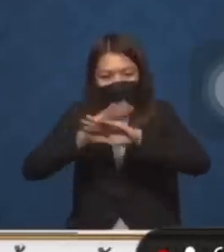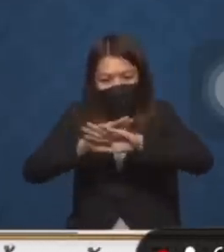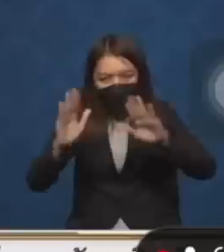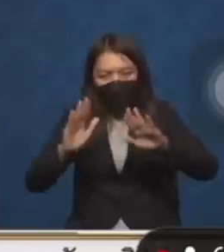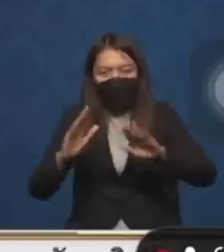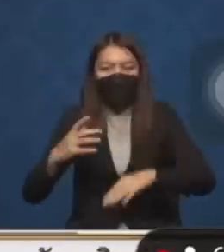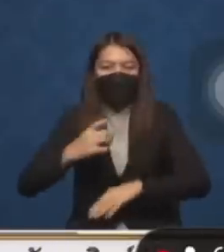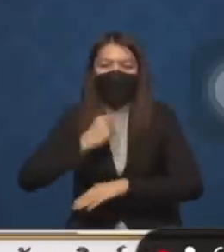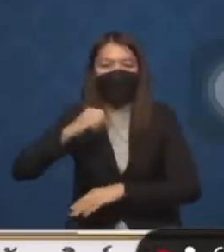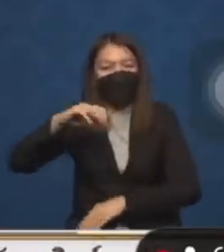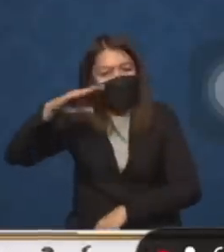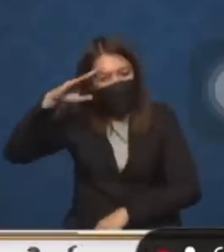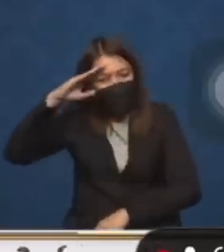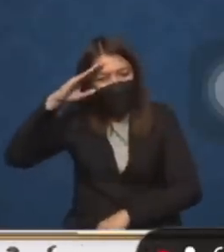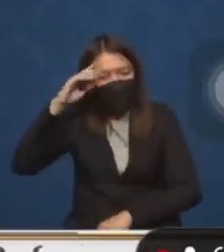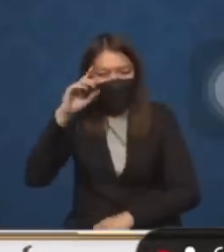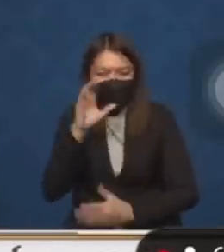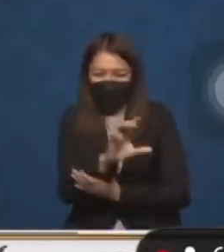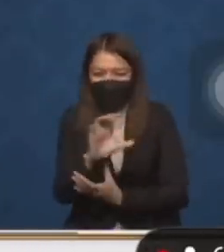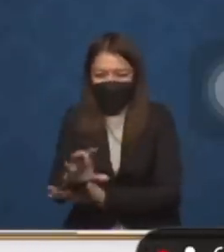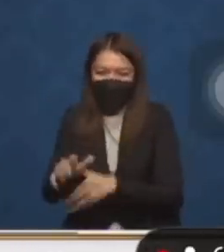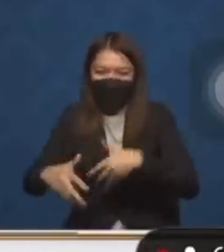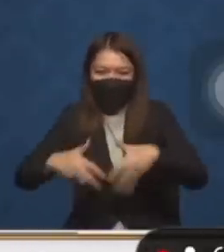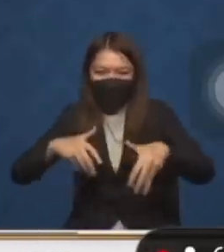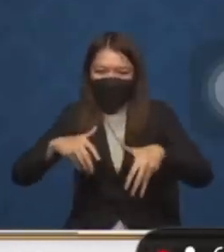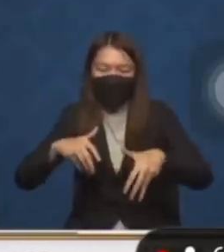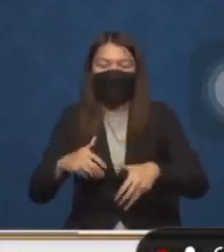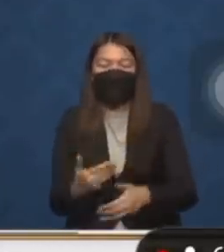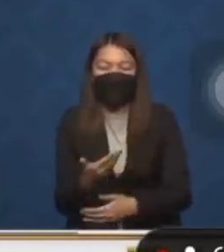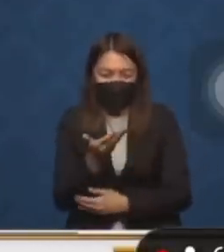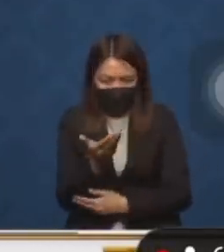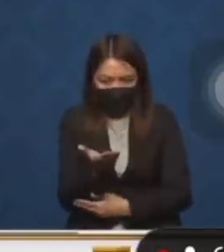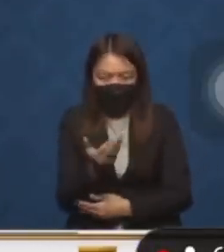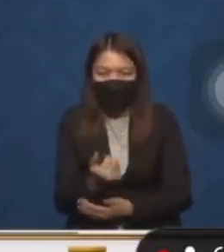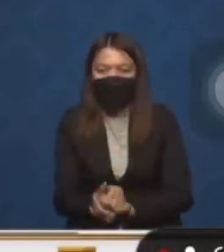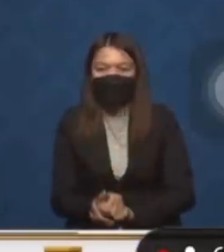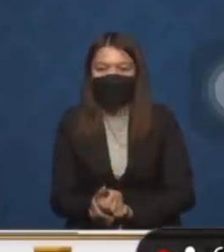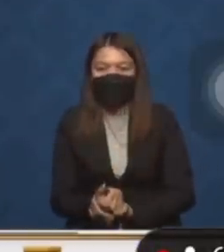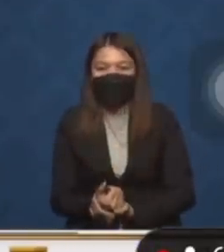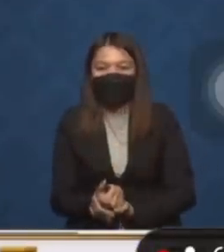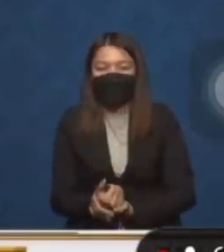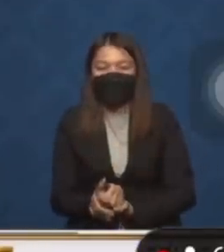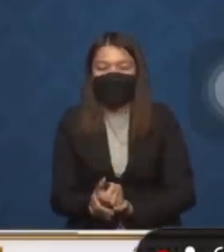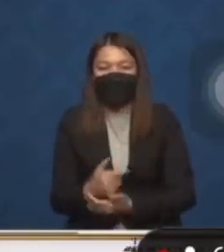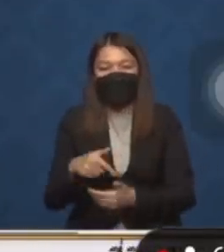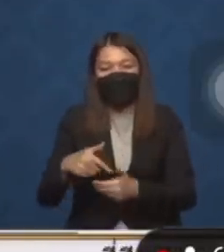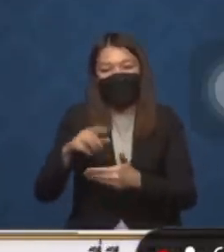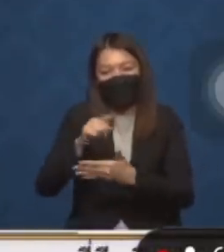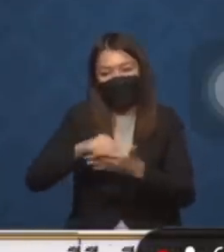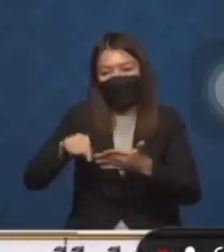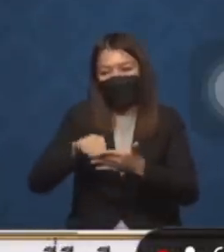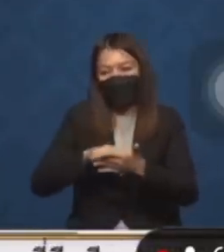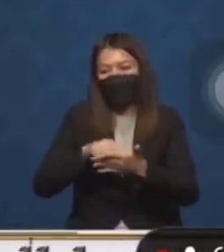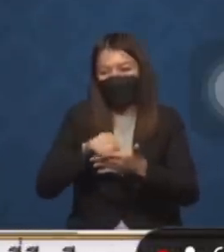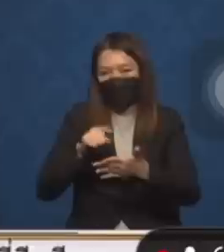าแที่จำกศิธศริภาคขปชาชนและเราก็รอคอยใหมสทภา agreementต้มาทบทวน Listus 21